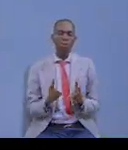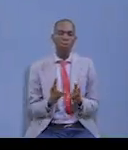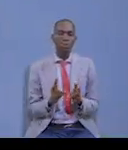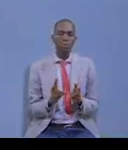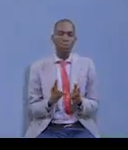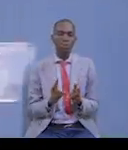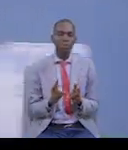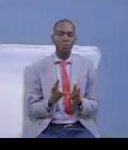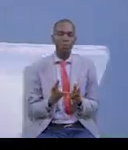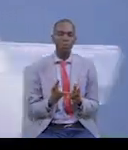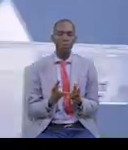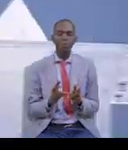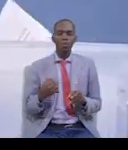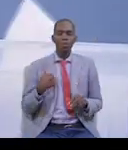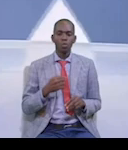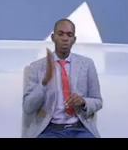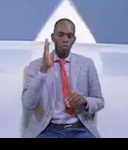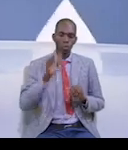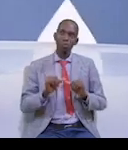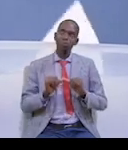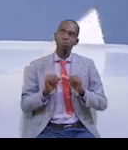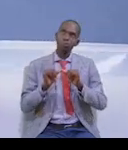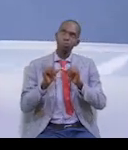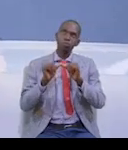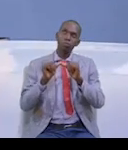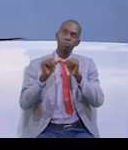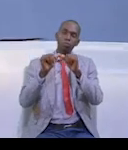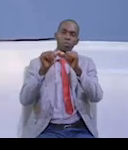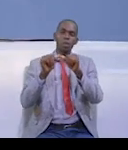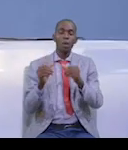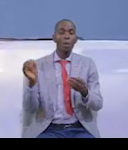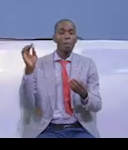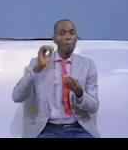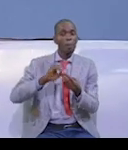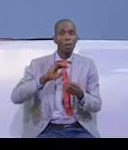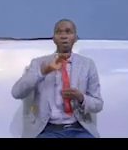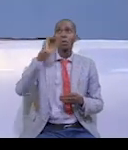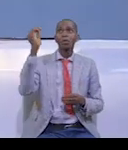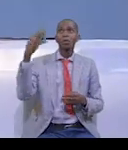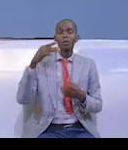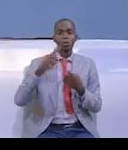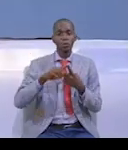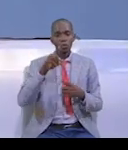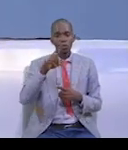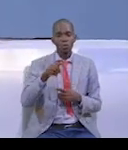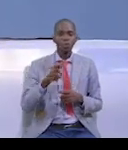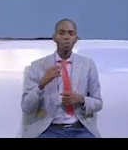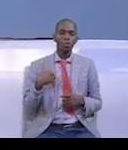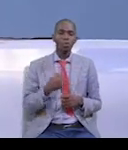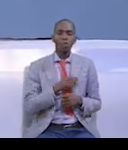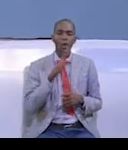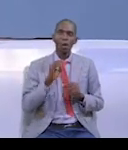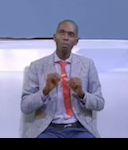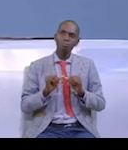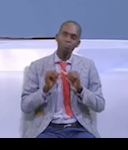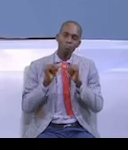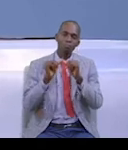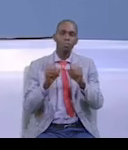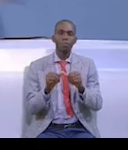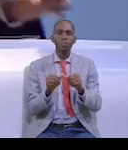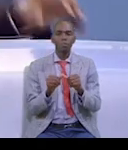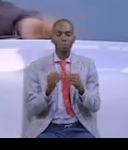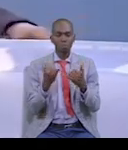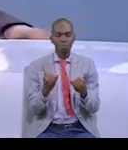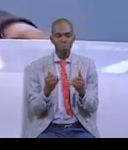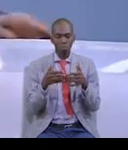ఆగిపోవడం లేదు. We're moving on. మనం ముందుకు వెళ్తున్నాం. More grace to you. We're moving on. మీరు మరి ఎక్కువ కృపతో ముందుకు వెళ్తున్నారు. Close your